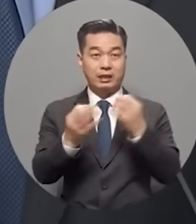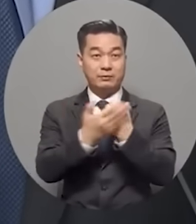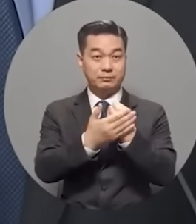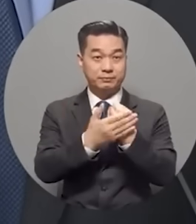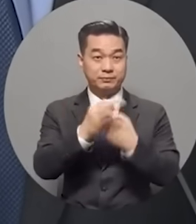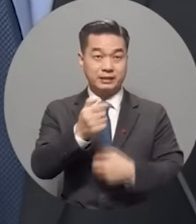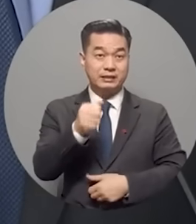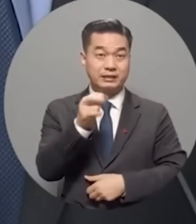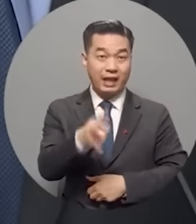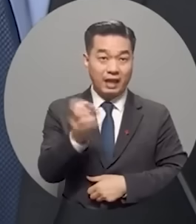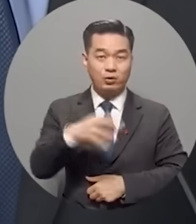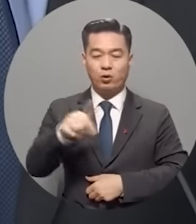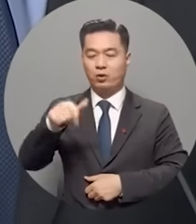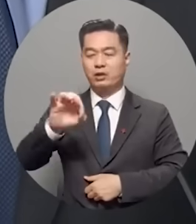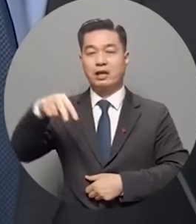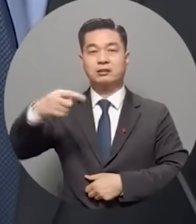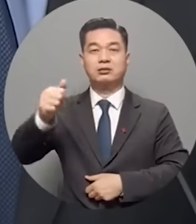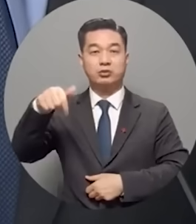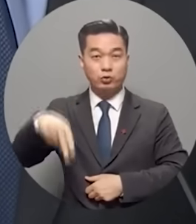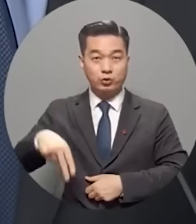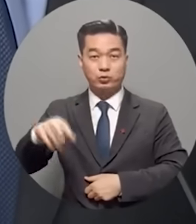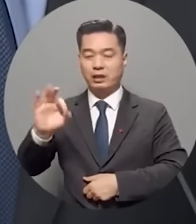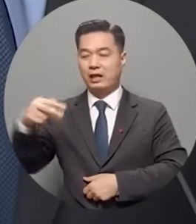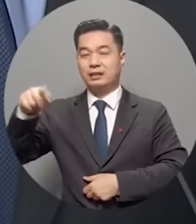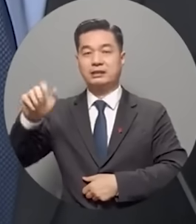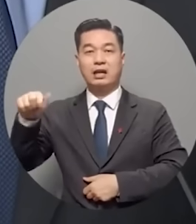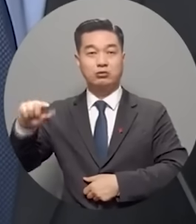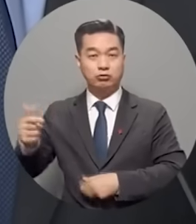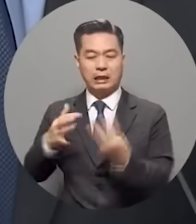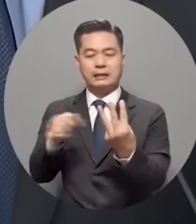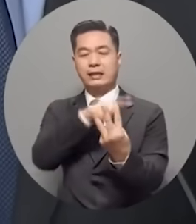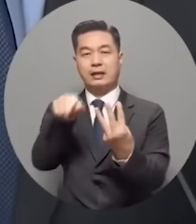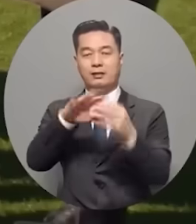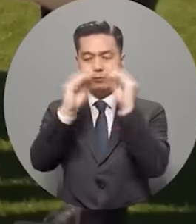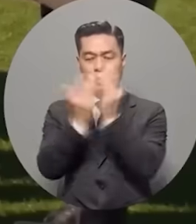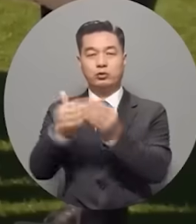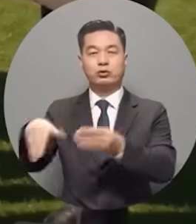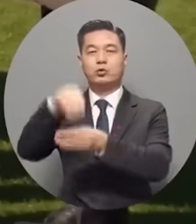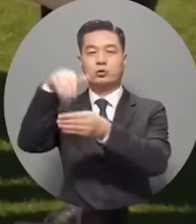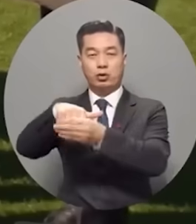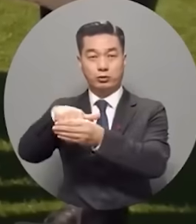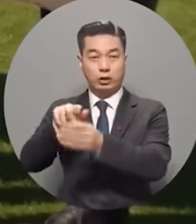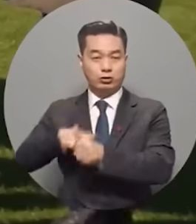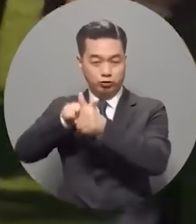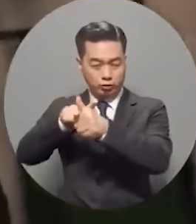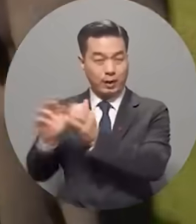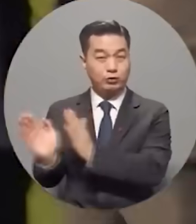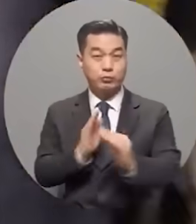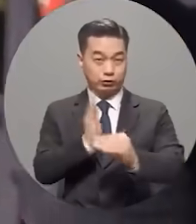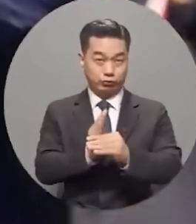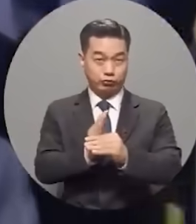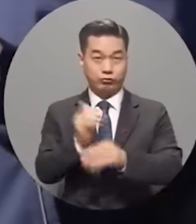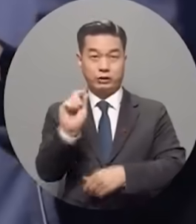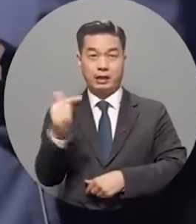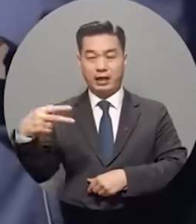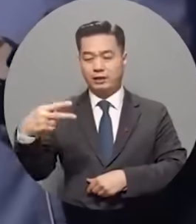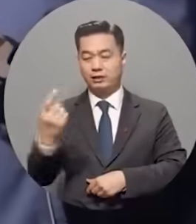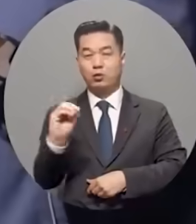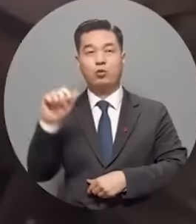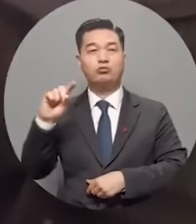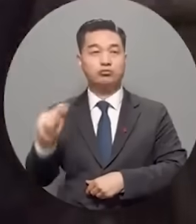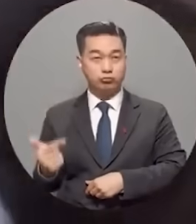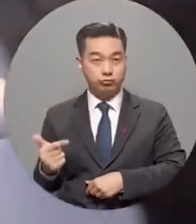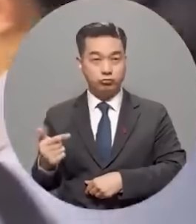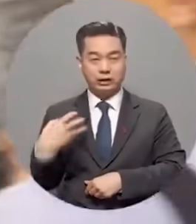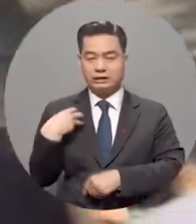강승규, 안상훈 전 수석들도 모두 총선 출마를 준비하는 가운데 한동훈 법무부 장관을 필두로 총선 준비용 개각이